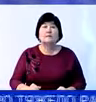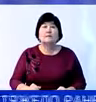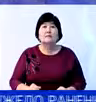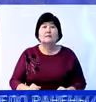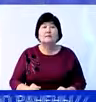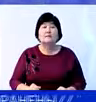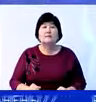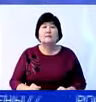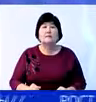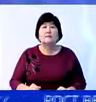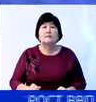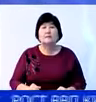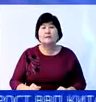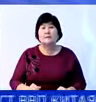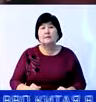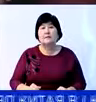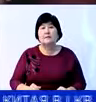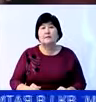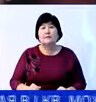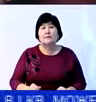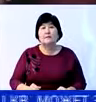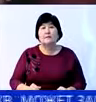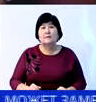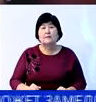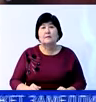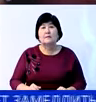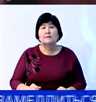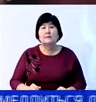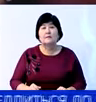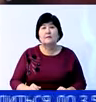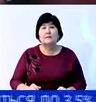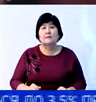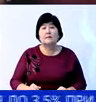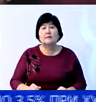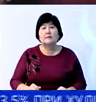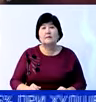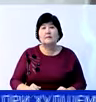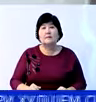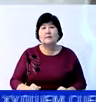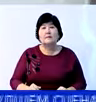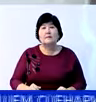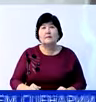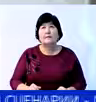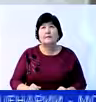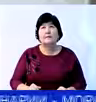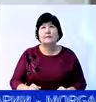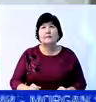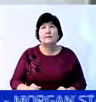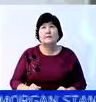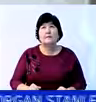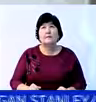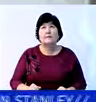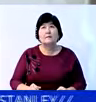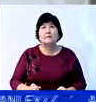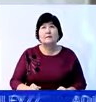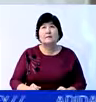соған есереппін есімге тіп алсам деп жырау деген атағатын. Жалпы Сарсенбай Жырауға